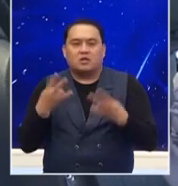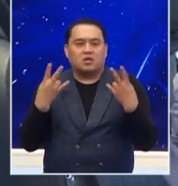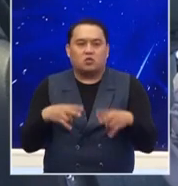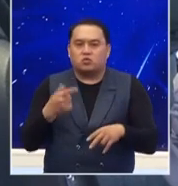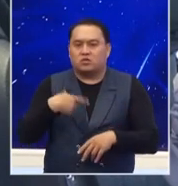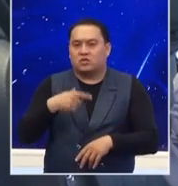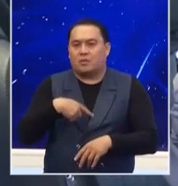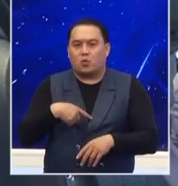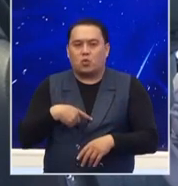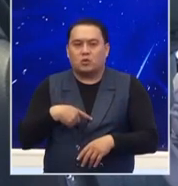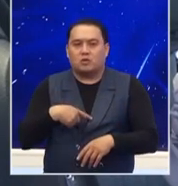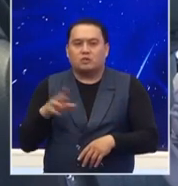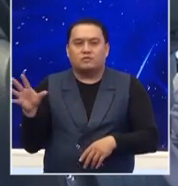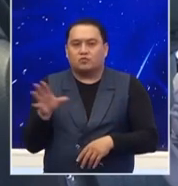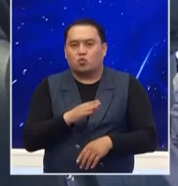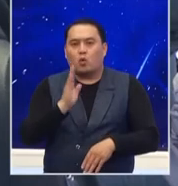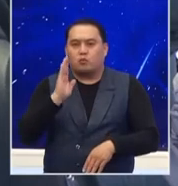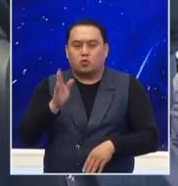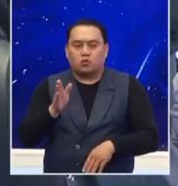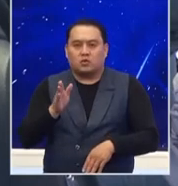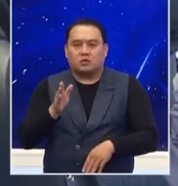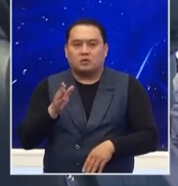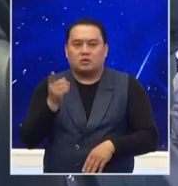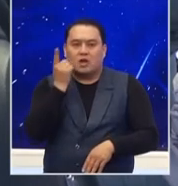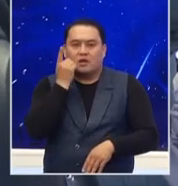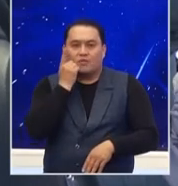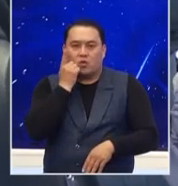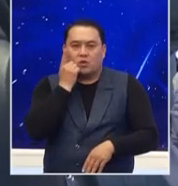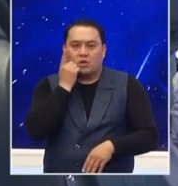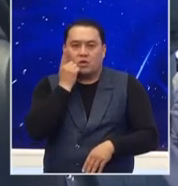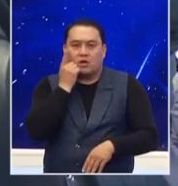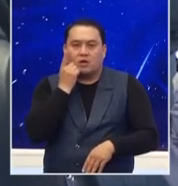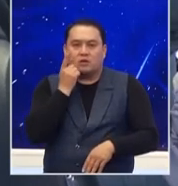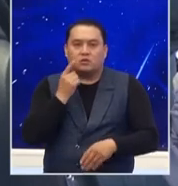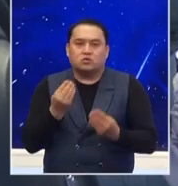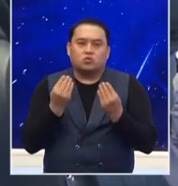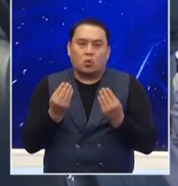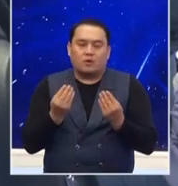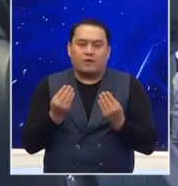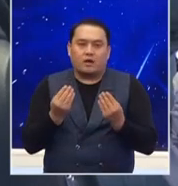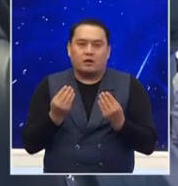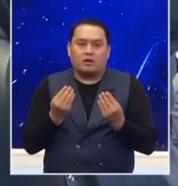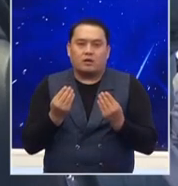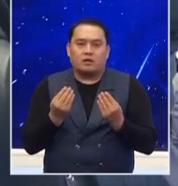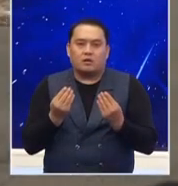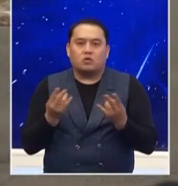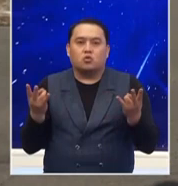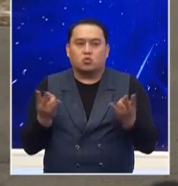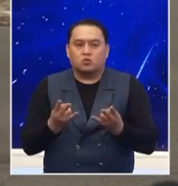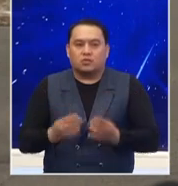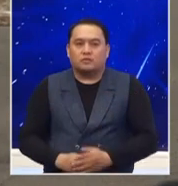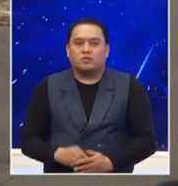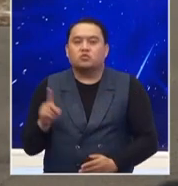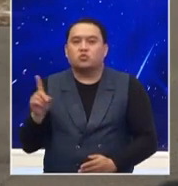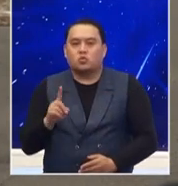собой таскать, вот все это будет в телефоне, в приложении. Это очень здорово. И это нужно. Для